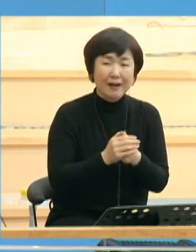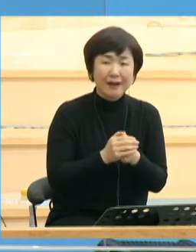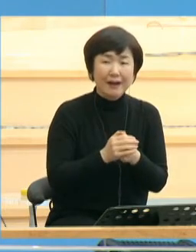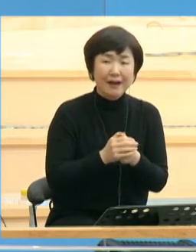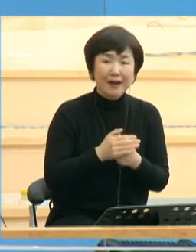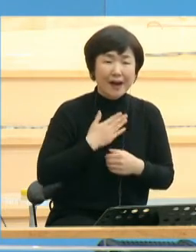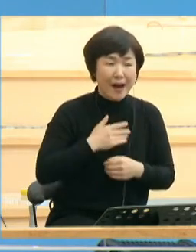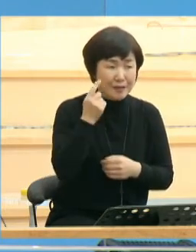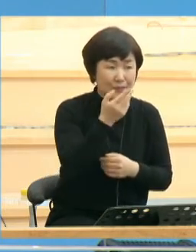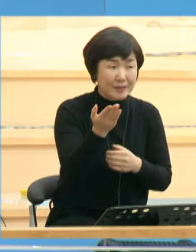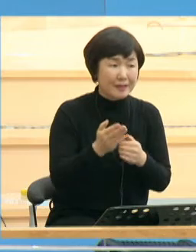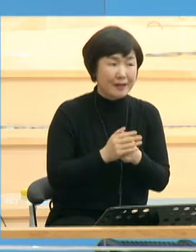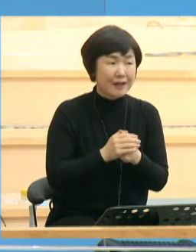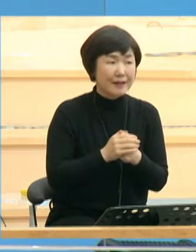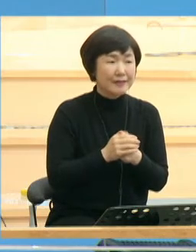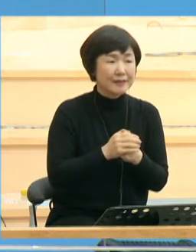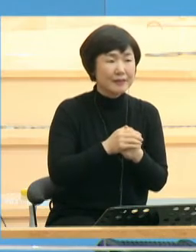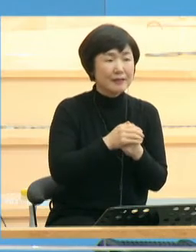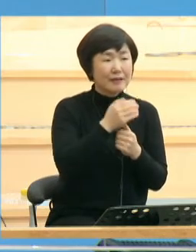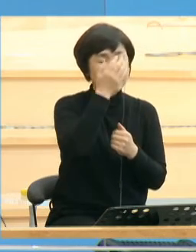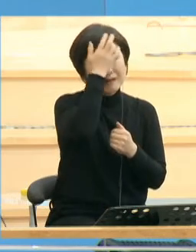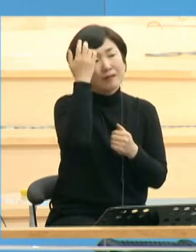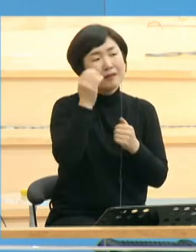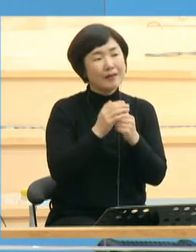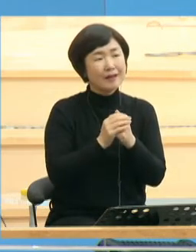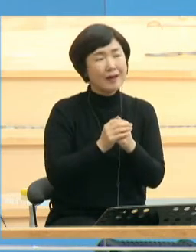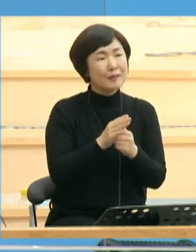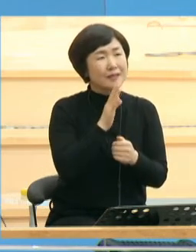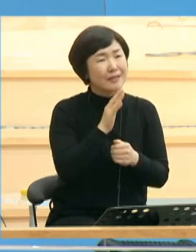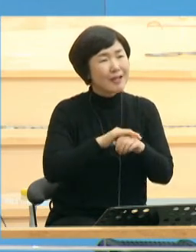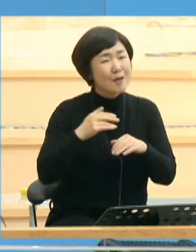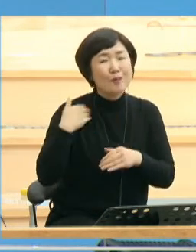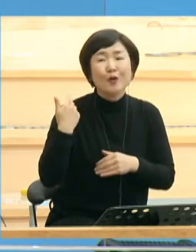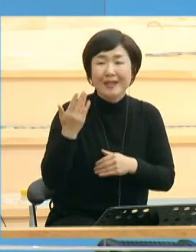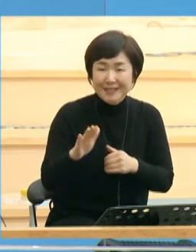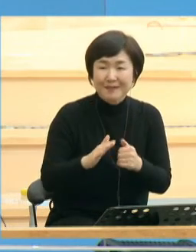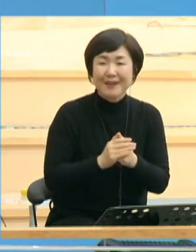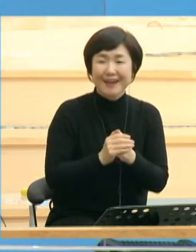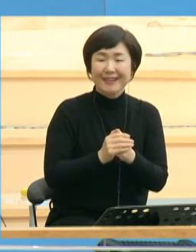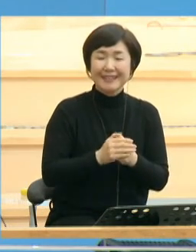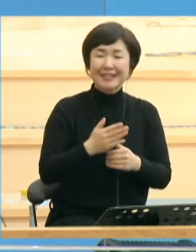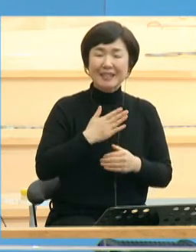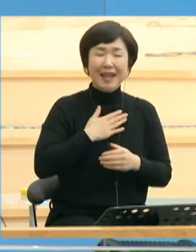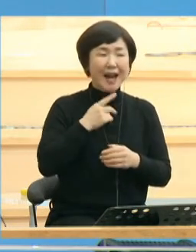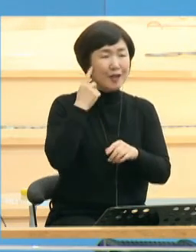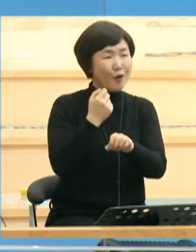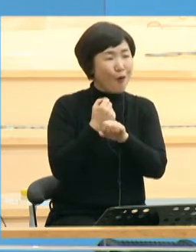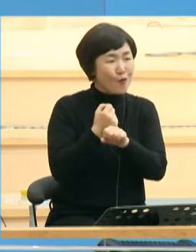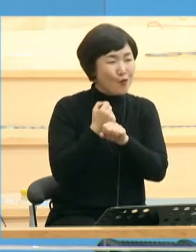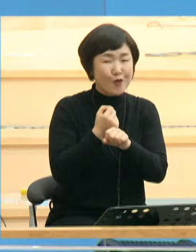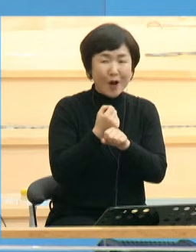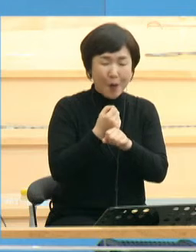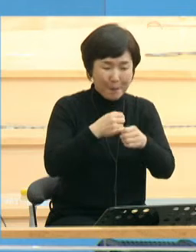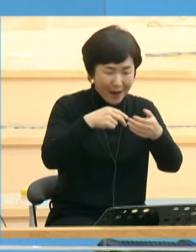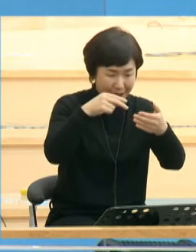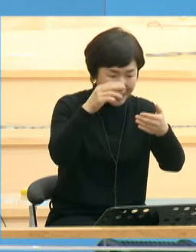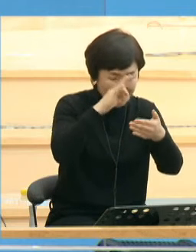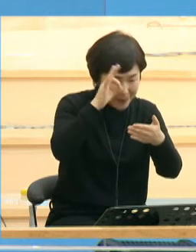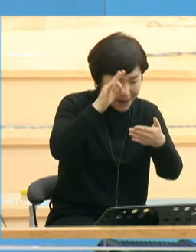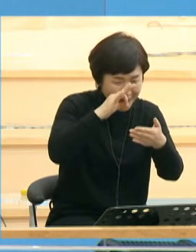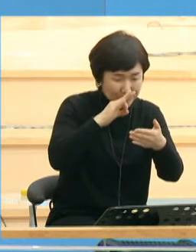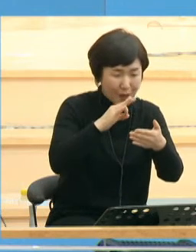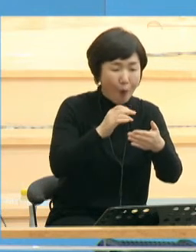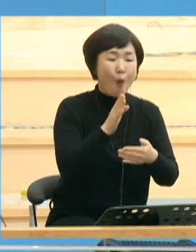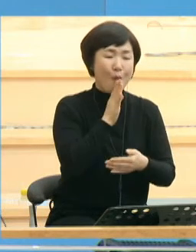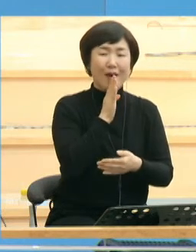아시나요 진짜 인지 모르겠는데 진짜 아 이건 진짜 내가 연구하고 사자 보니까 이게 마저